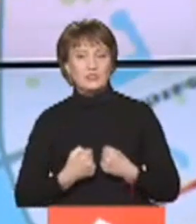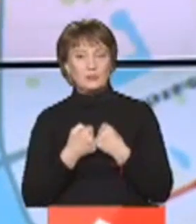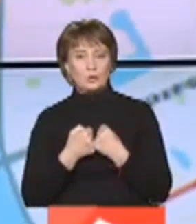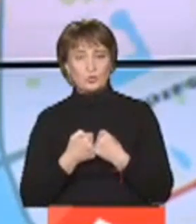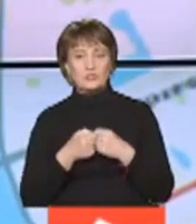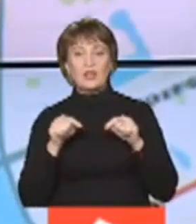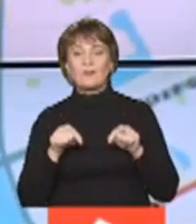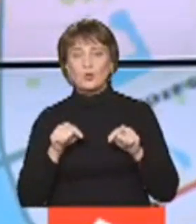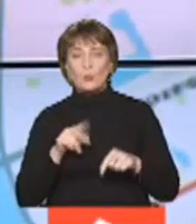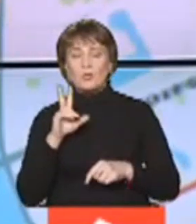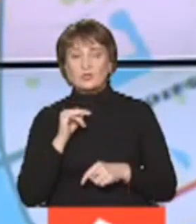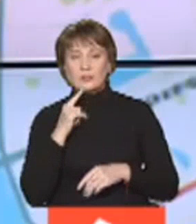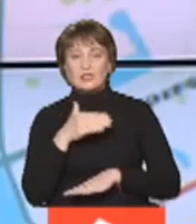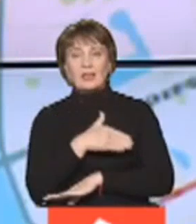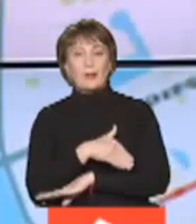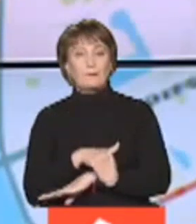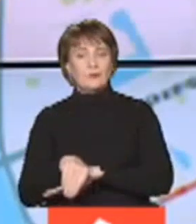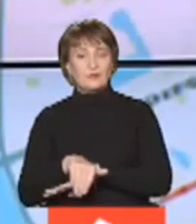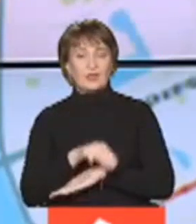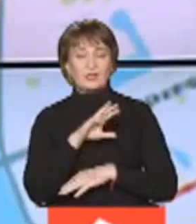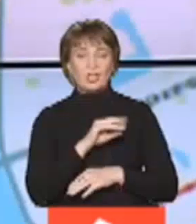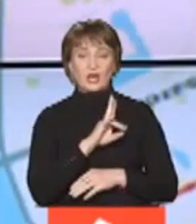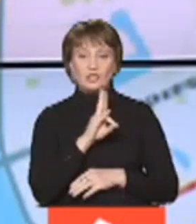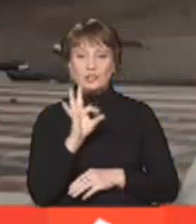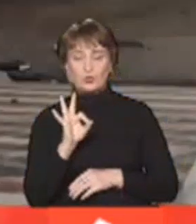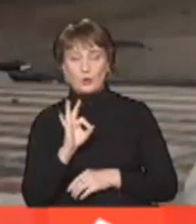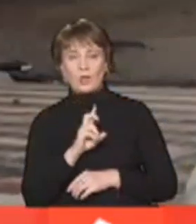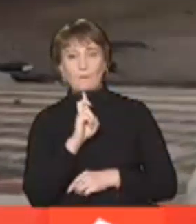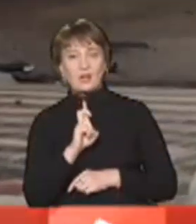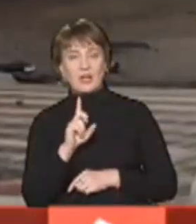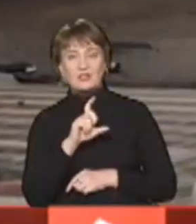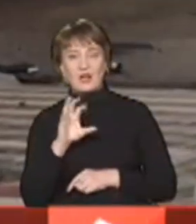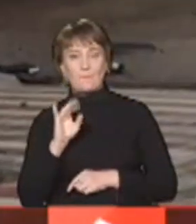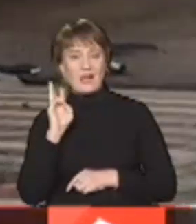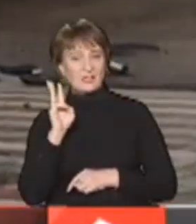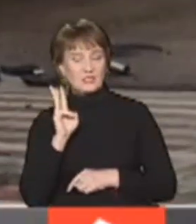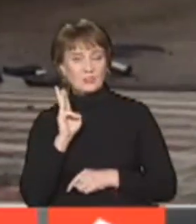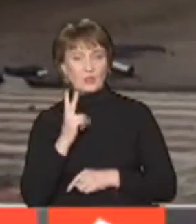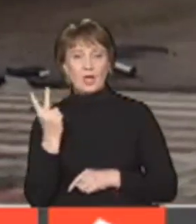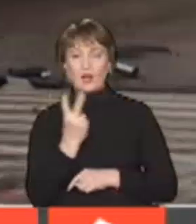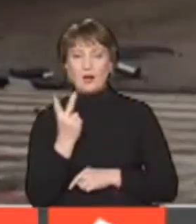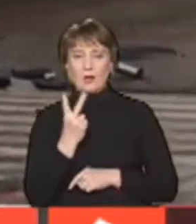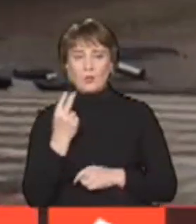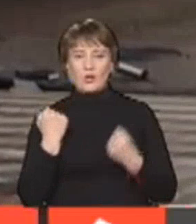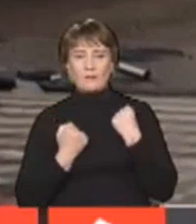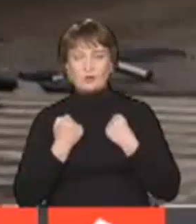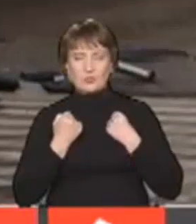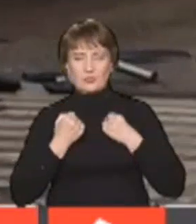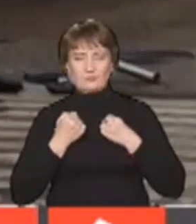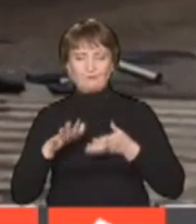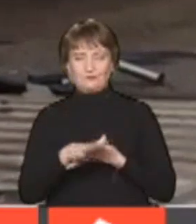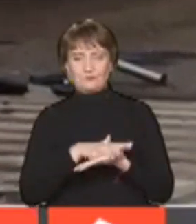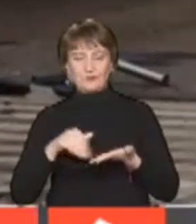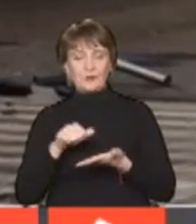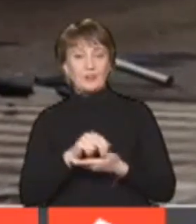в тому числі і на перехресті вулиць Терещенківської і Богдана Хмельницького. Обидві автівки розтрощені. Інформацію про